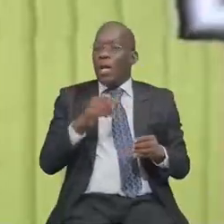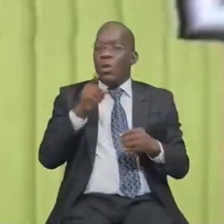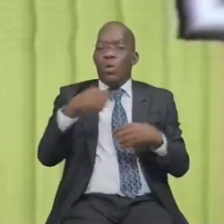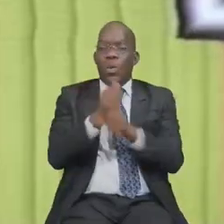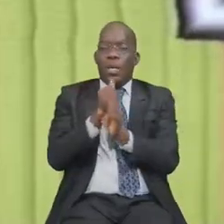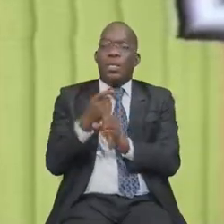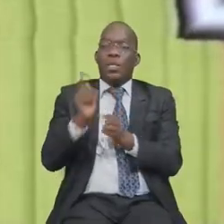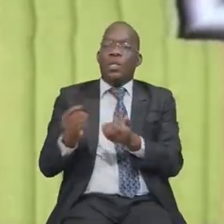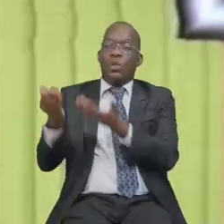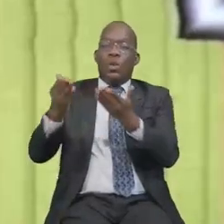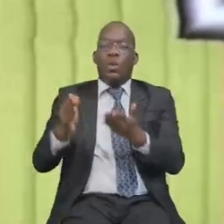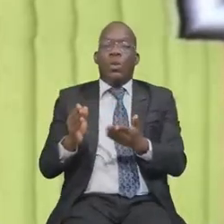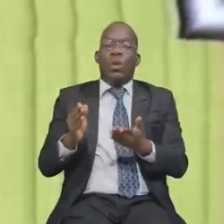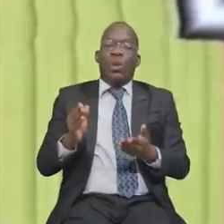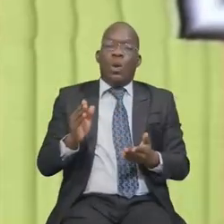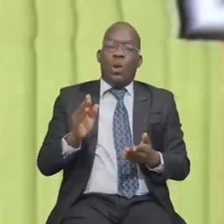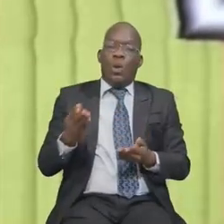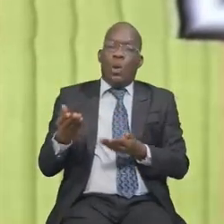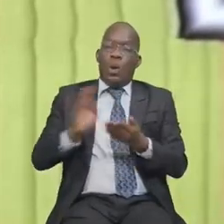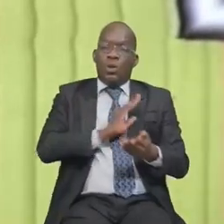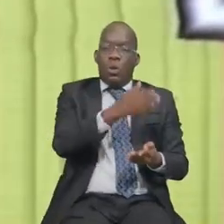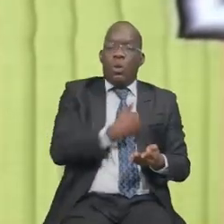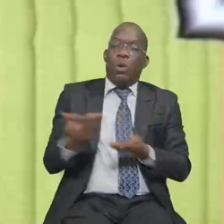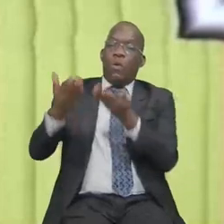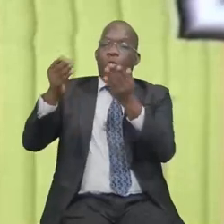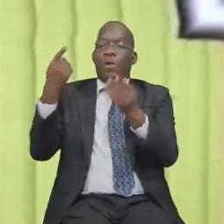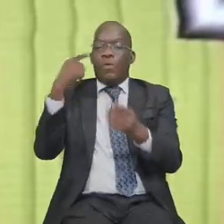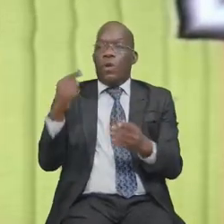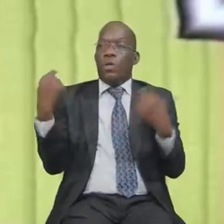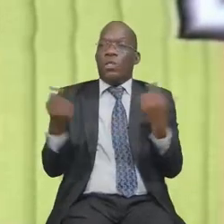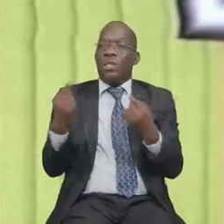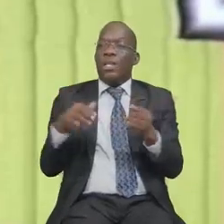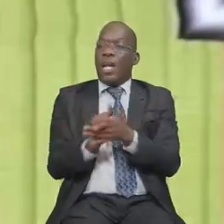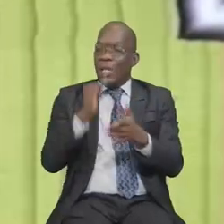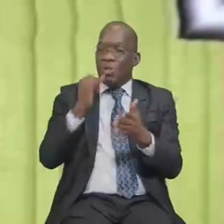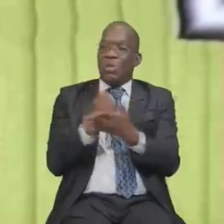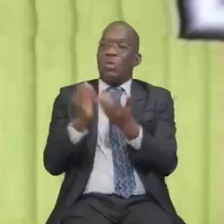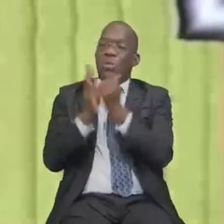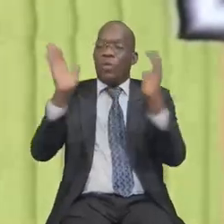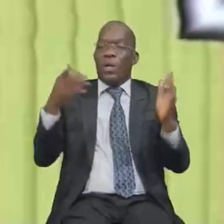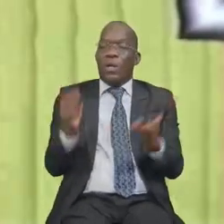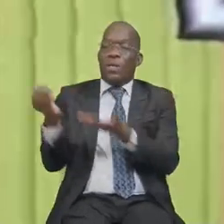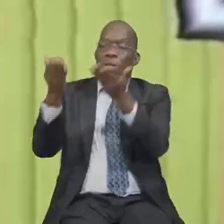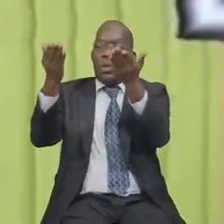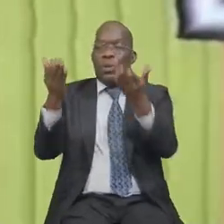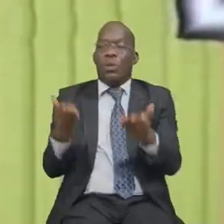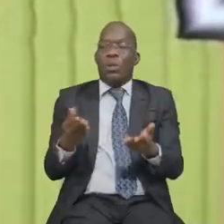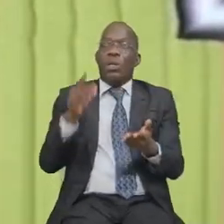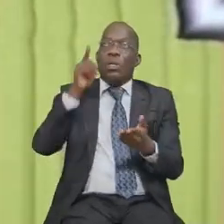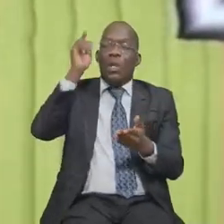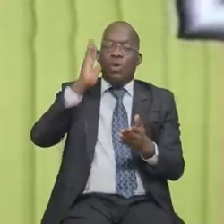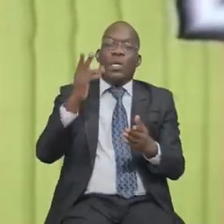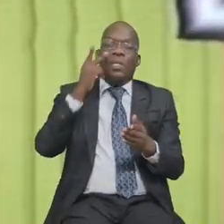Après avoir livré sa vie en sacrifice, c'est la mort, c'est la crucifixion, il verra une postérité et